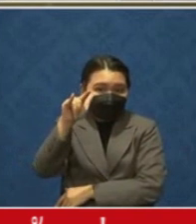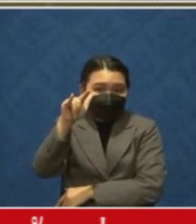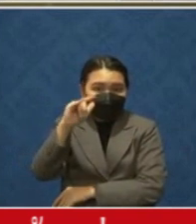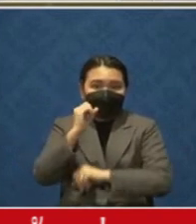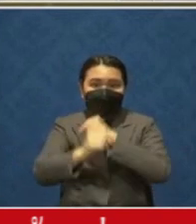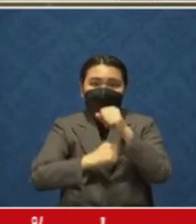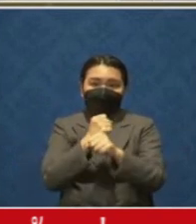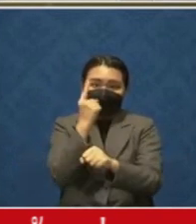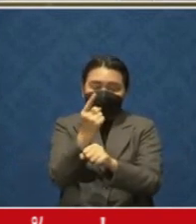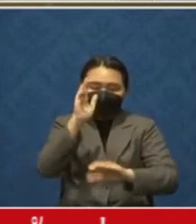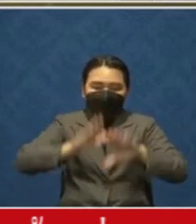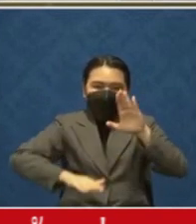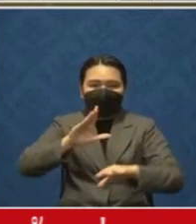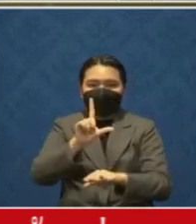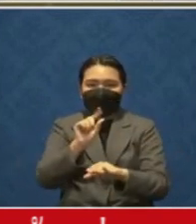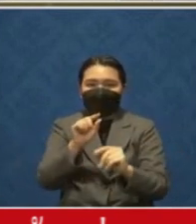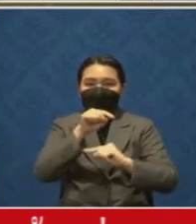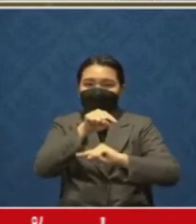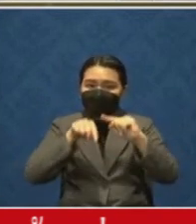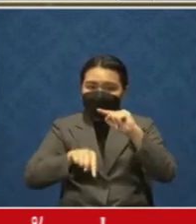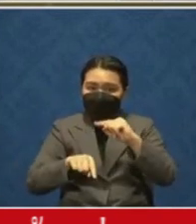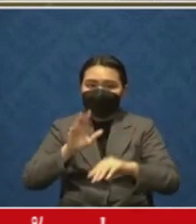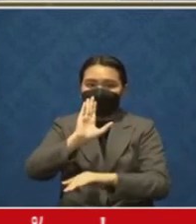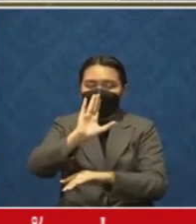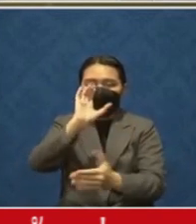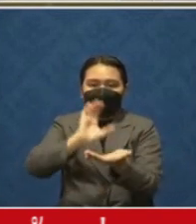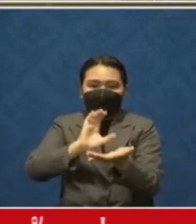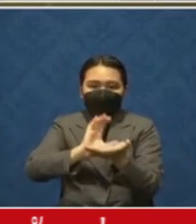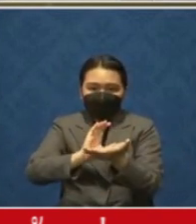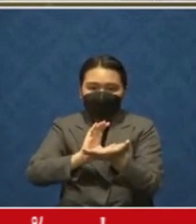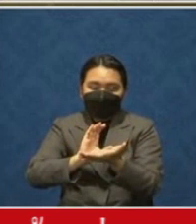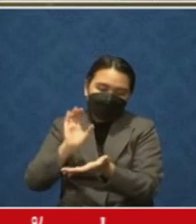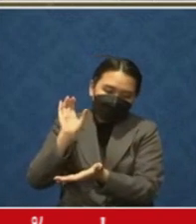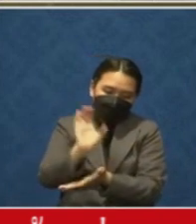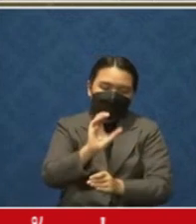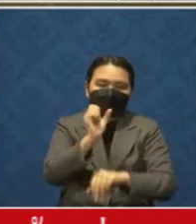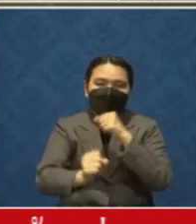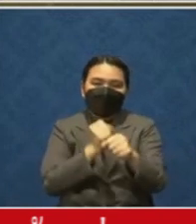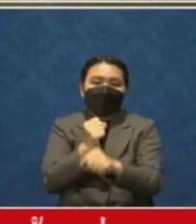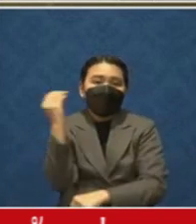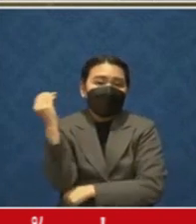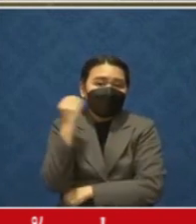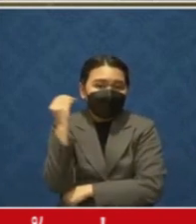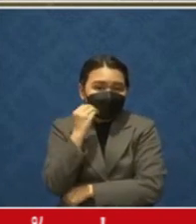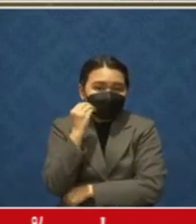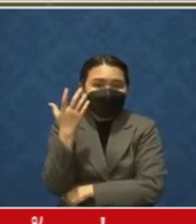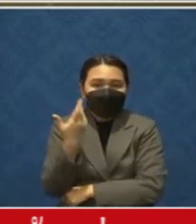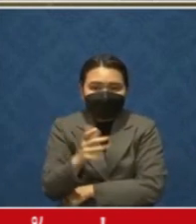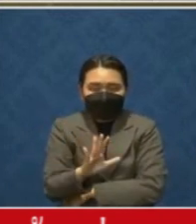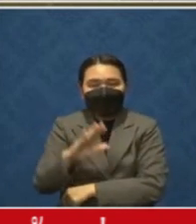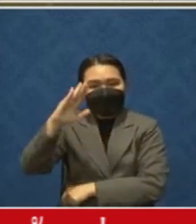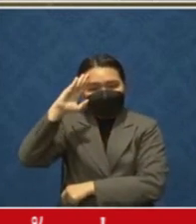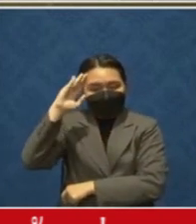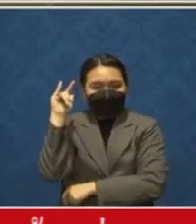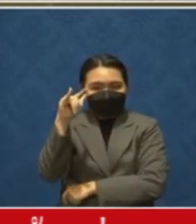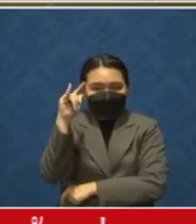ลี่ยแต่ละปีเนี่ยประมาณ120ของงบประมาณที่กองทัพอากาศได้ในแต่ละปีครับซึ่งกองทัพอากาศเ